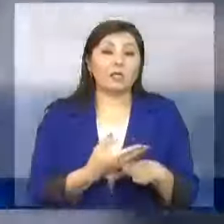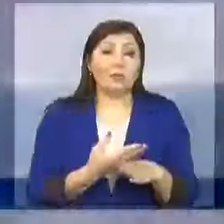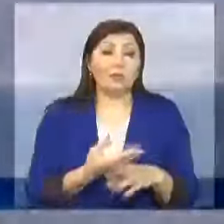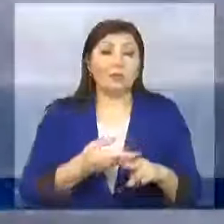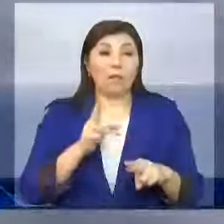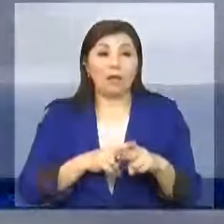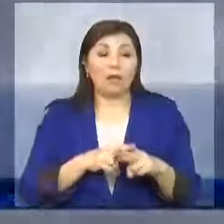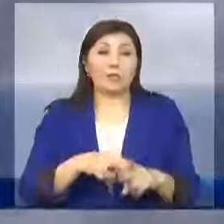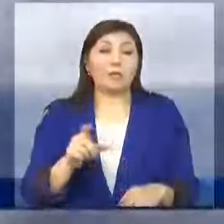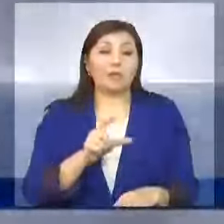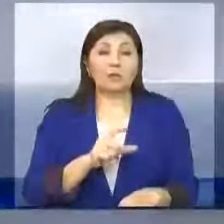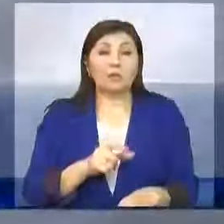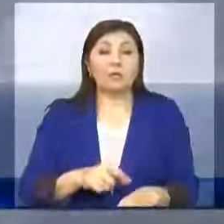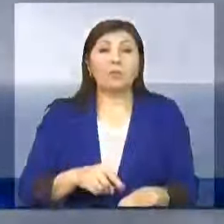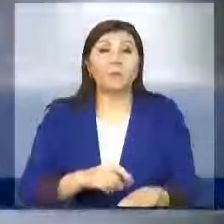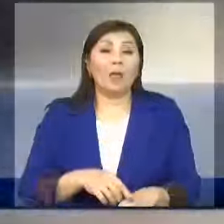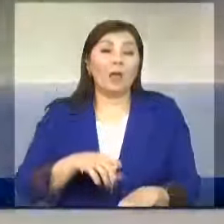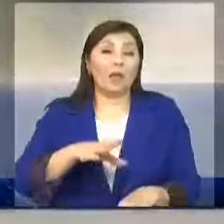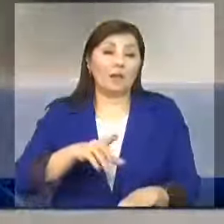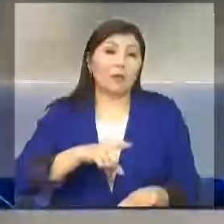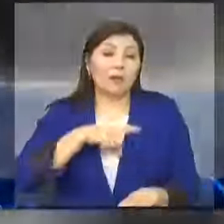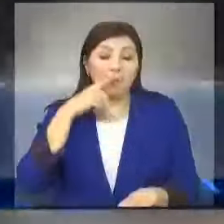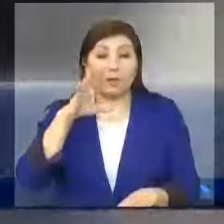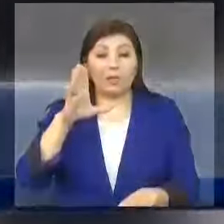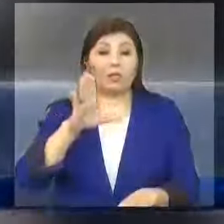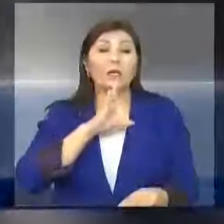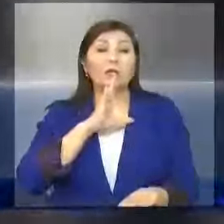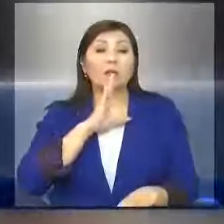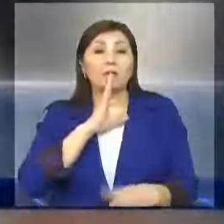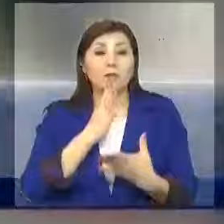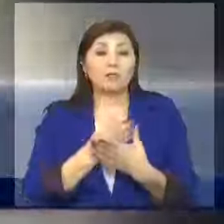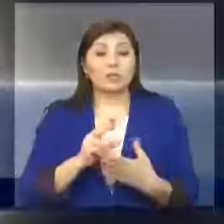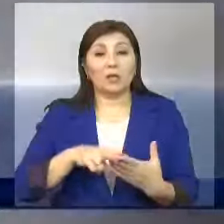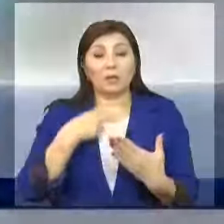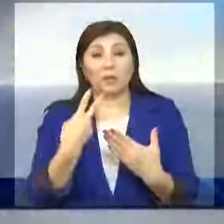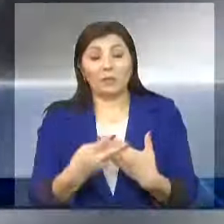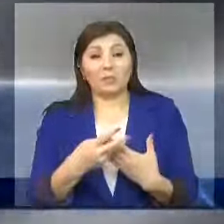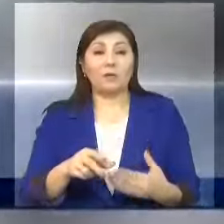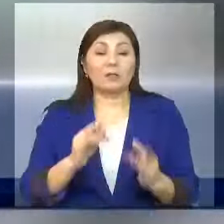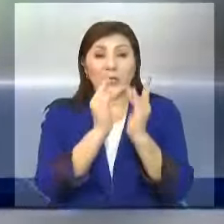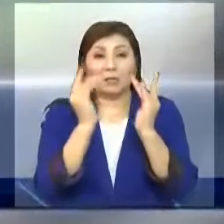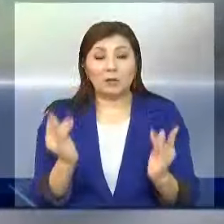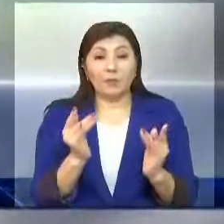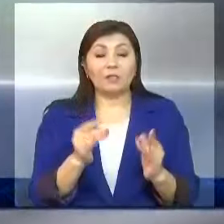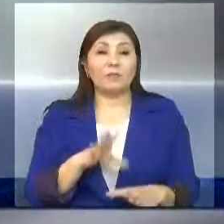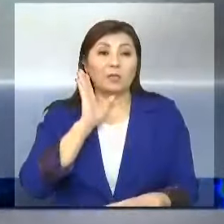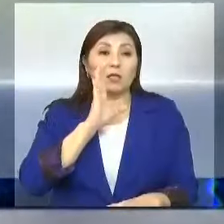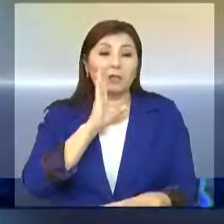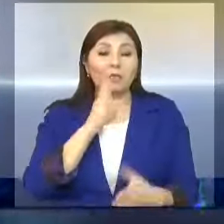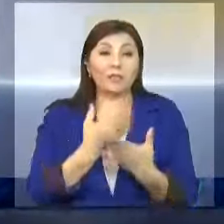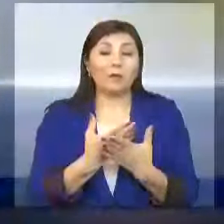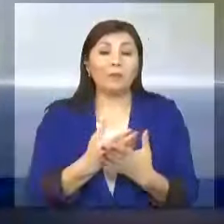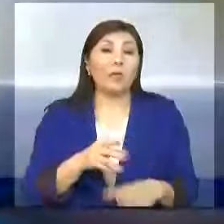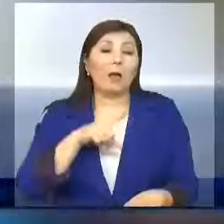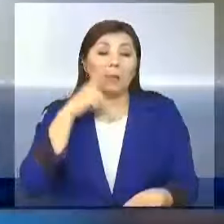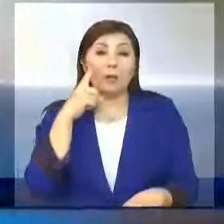под мостом и начал тонуть. Полицейский незамедлительно бросился спасать утопающего. За свою смелость и оперативность молодой участковый